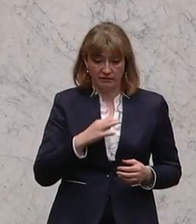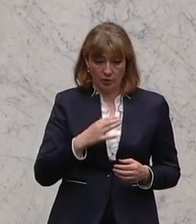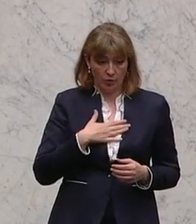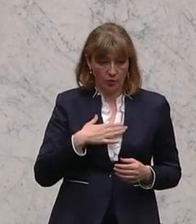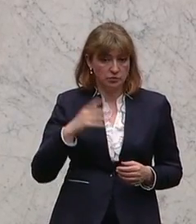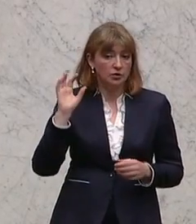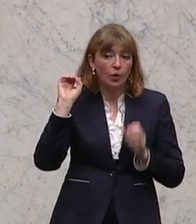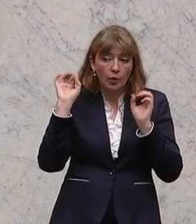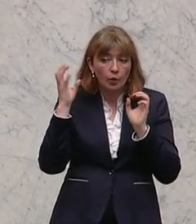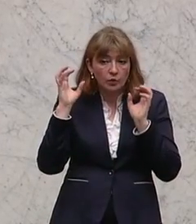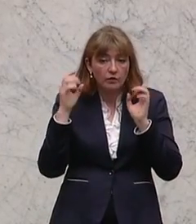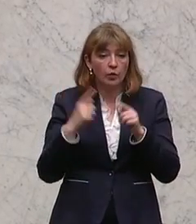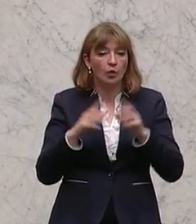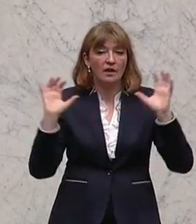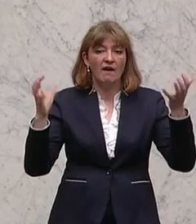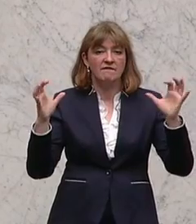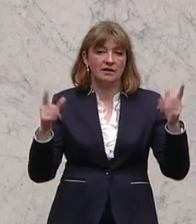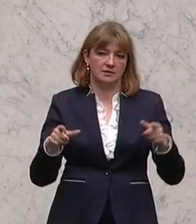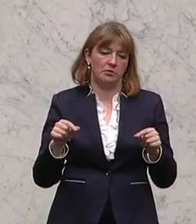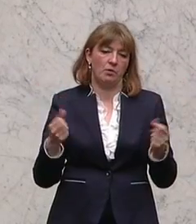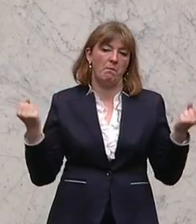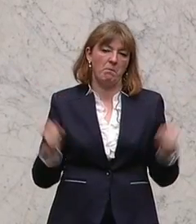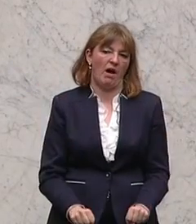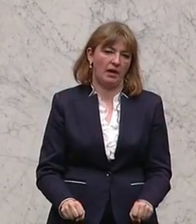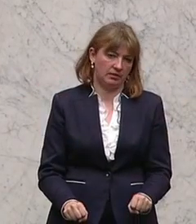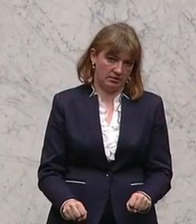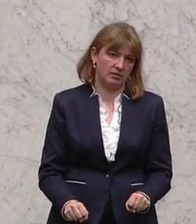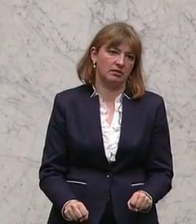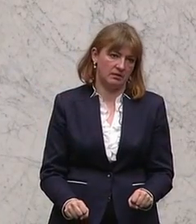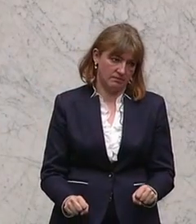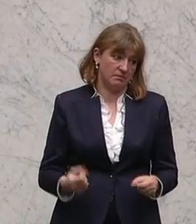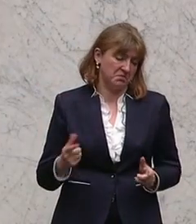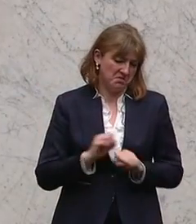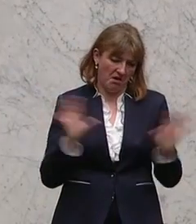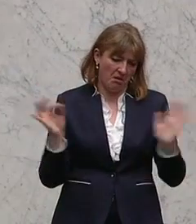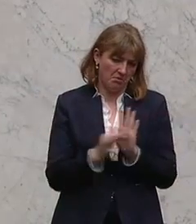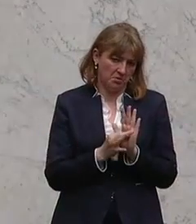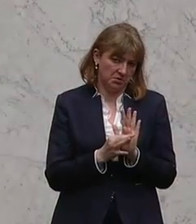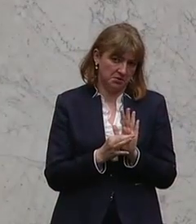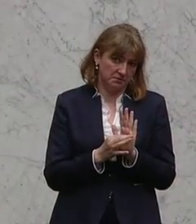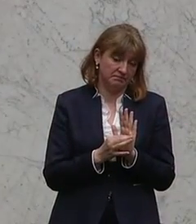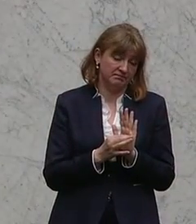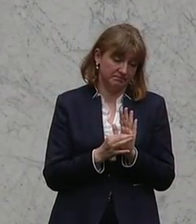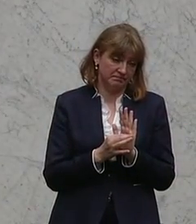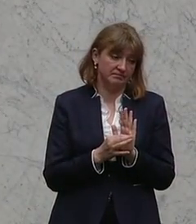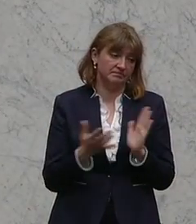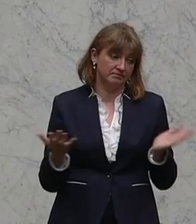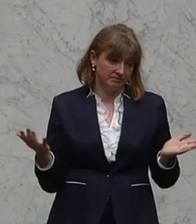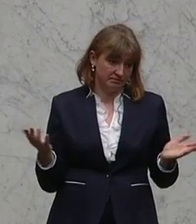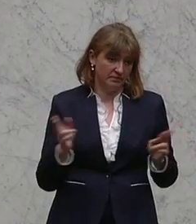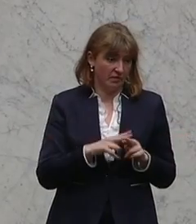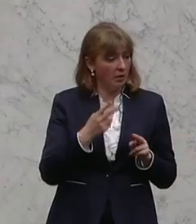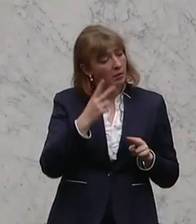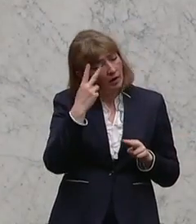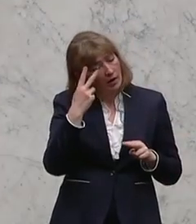Rundfunk und Fernsehen Machtfragen. Der hat es ganz klar am Punkt gebracht. Und auch wenn der